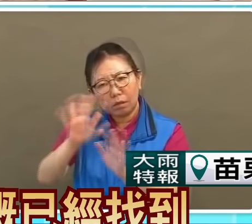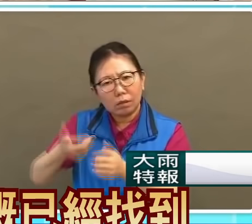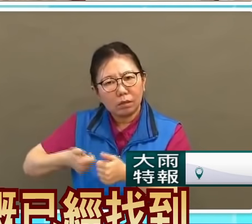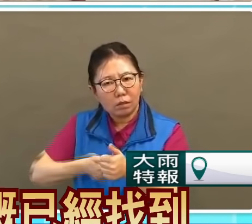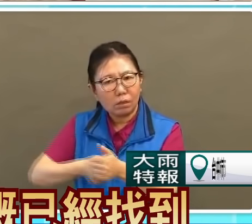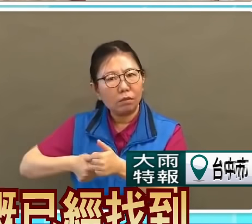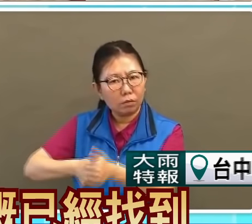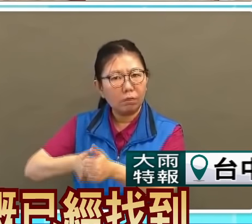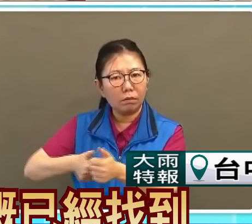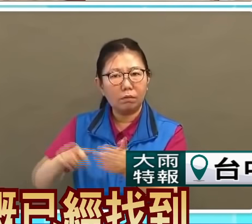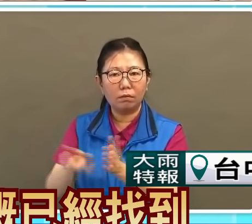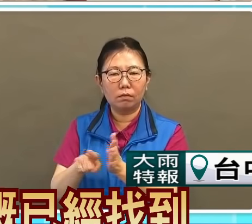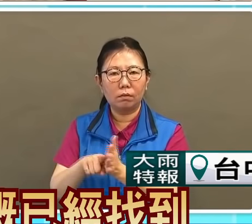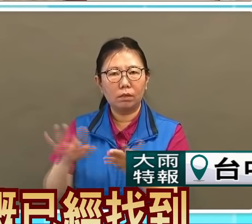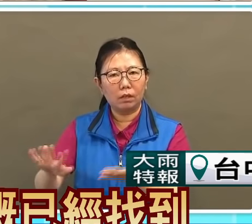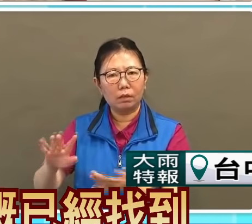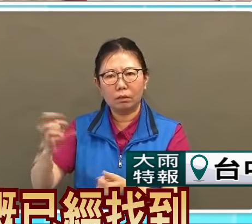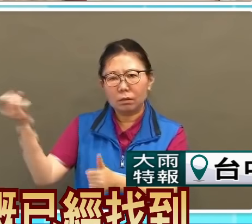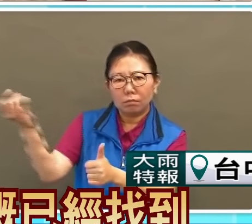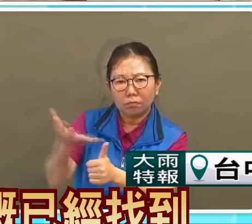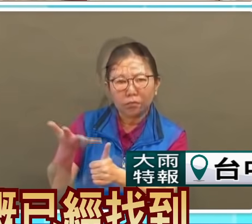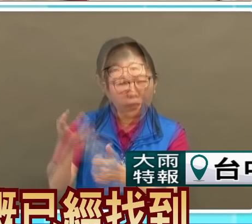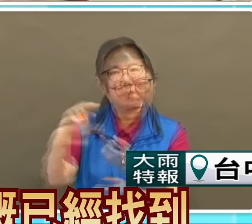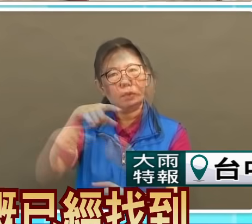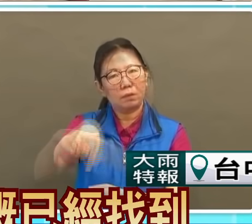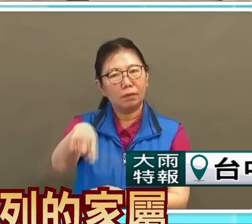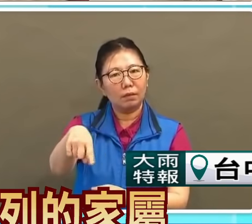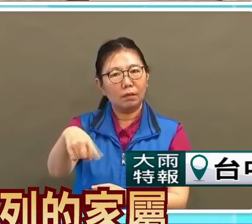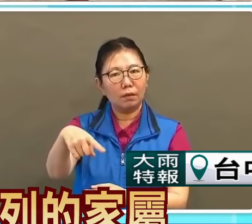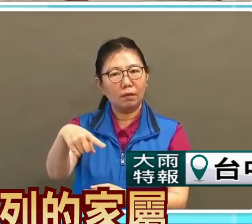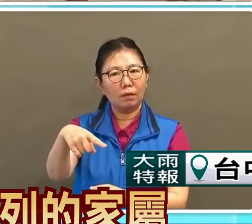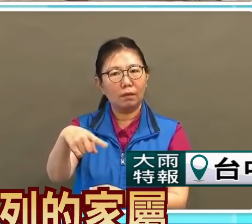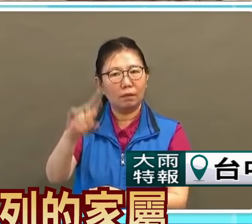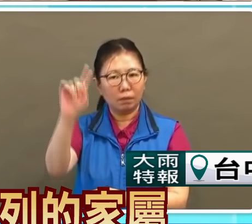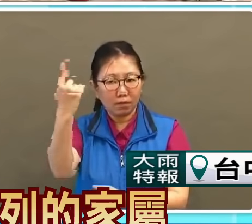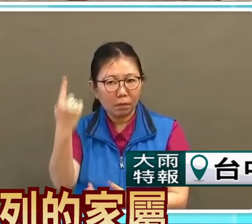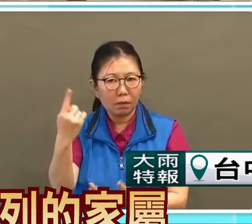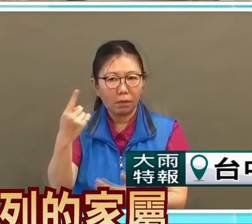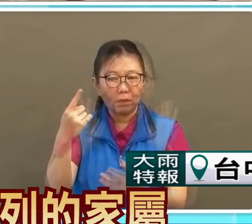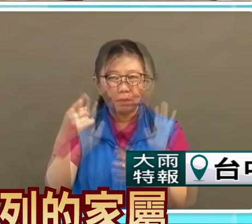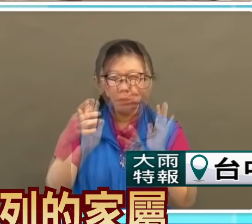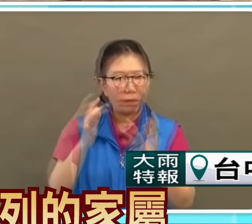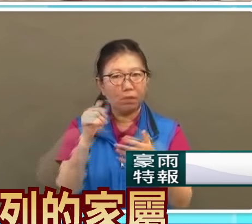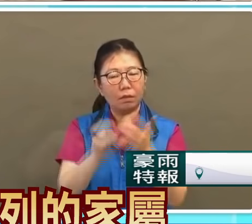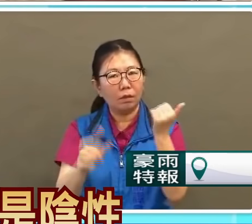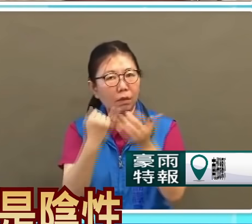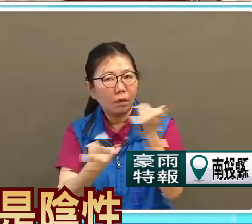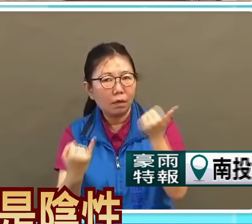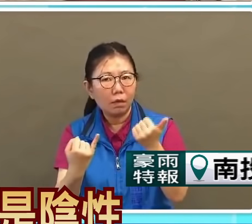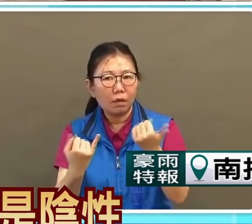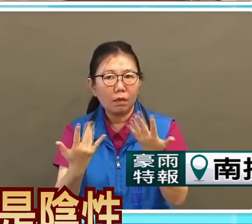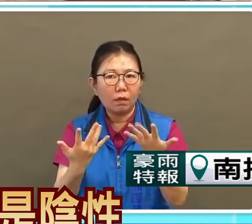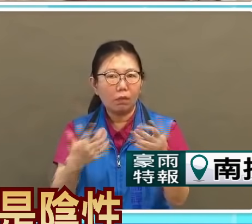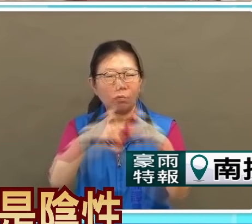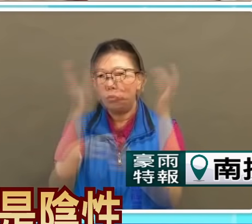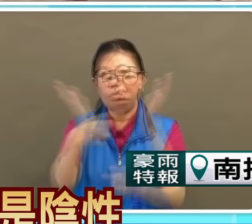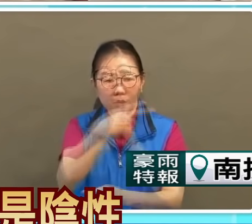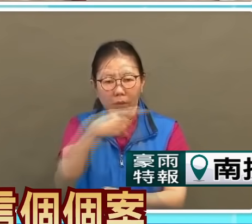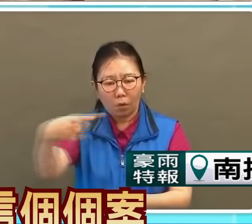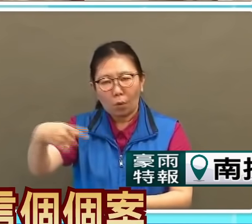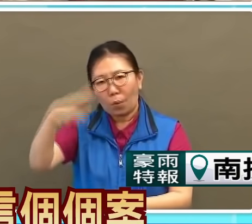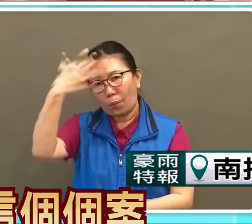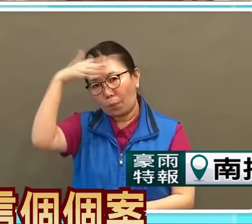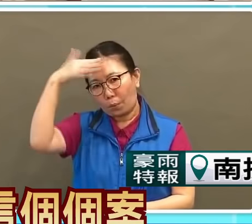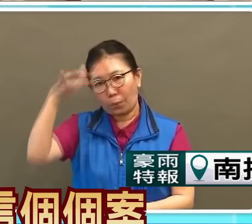性，目前感染源大概已经找到，他的所有的框列的家属全部 PCR 都是阴